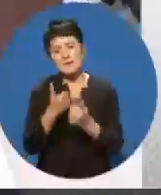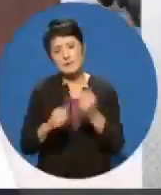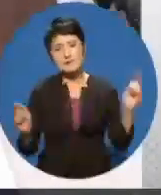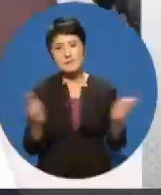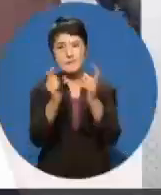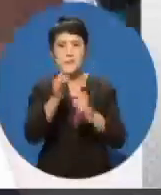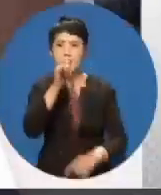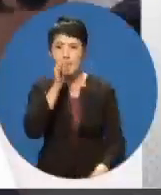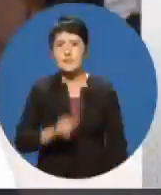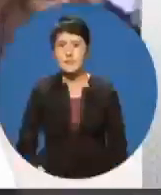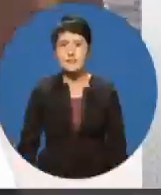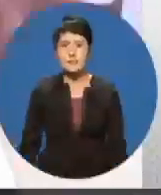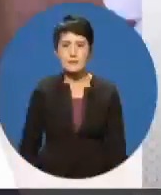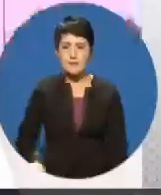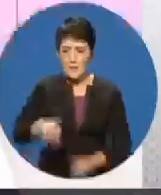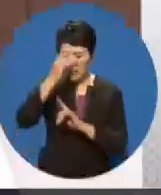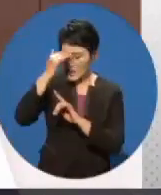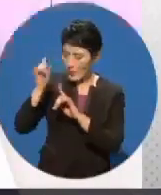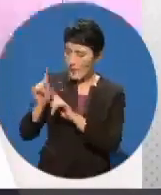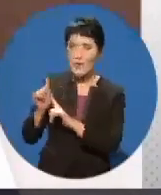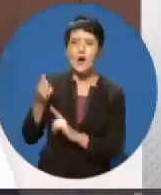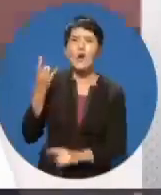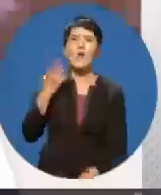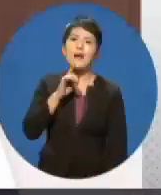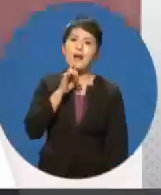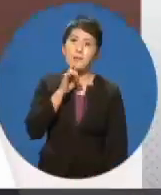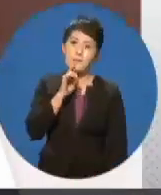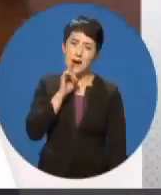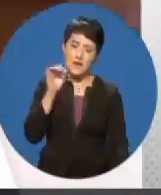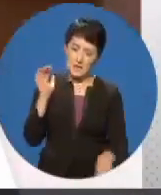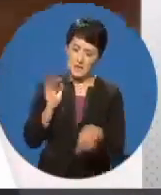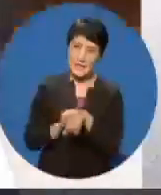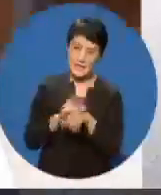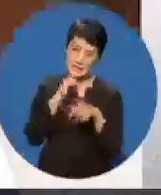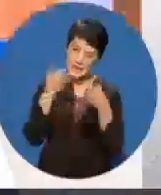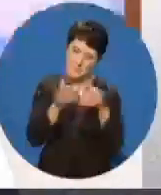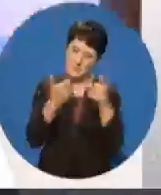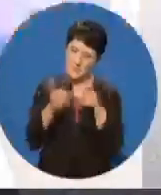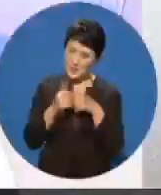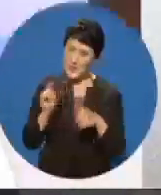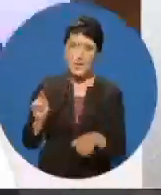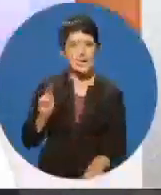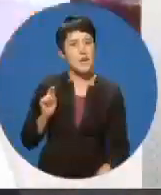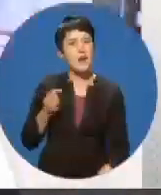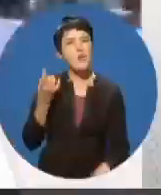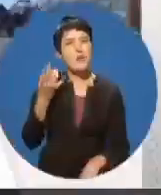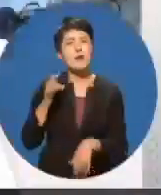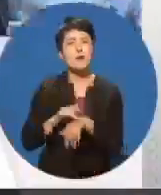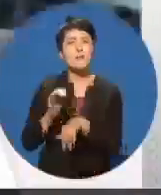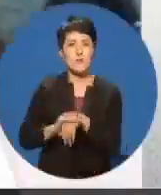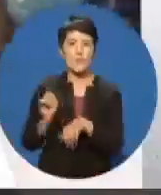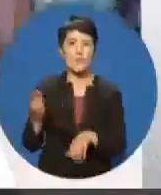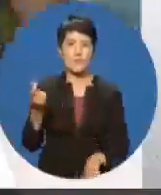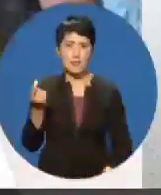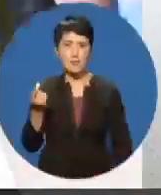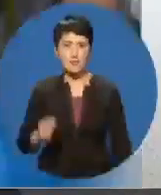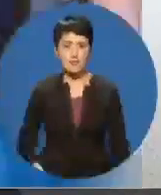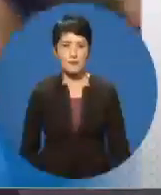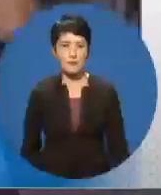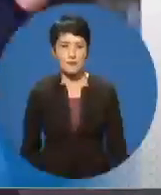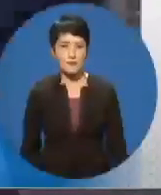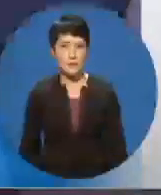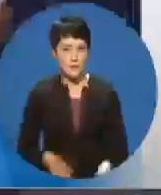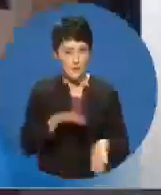평소에 저런 말투를 많이 쓰시는 것 같아요. 결국 회사원들도 보면 대부분 저런 말에 좀 익숙해 있는 것 같고 특히 이제 지금 뭐 단지